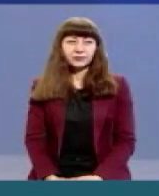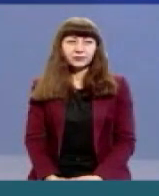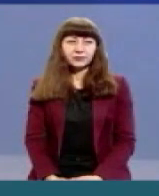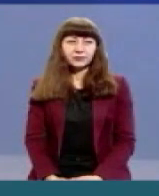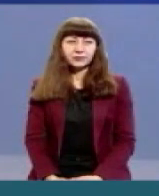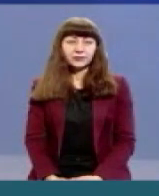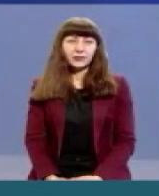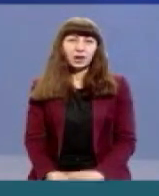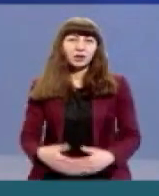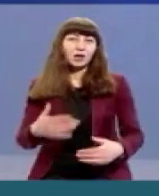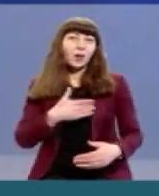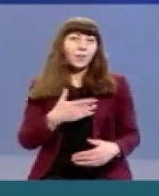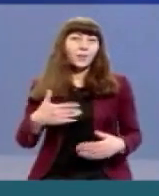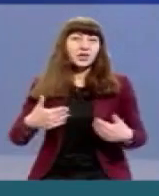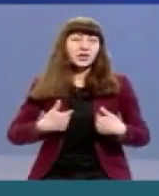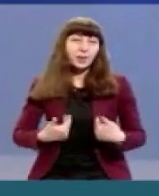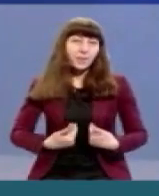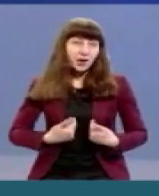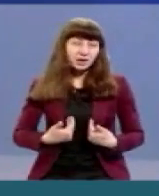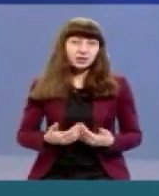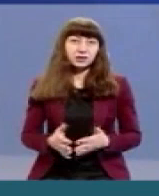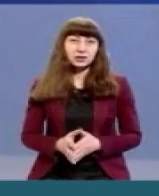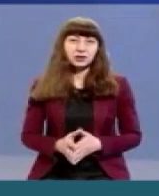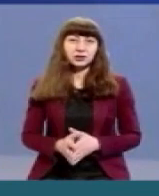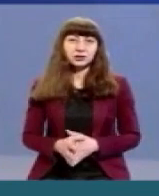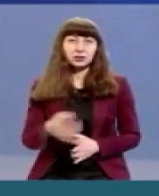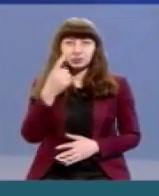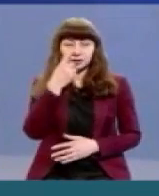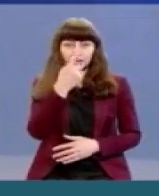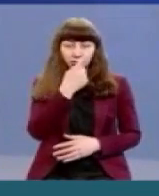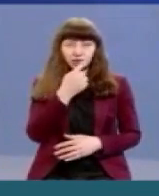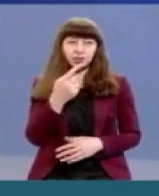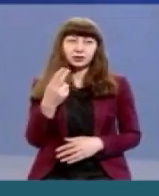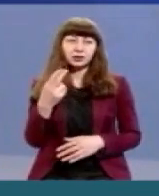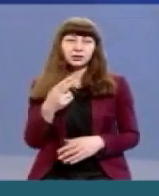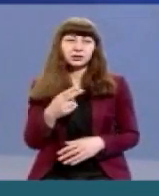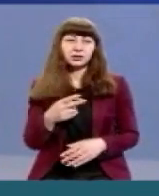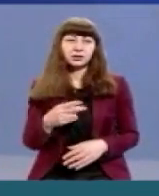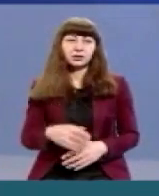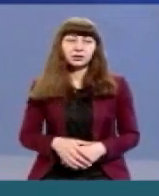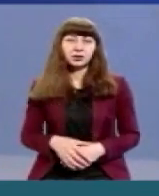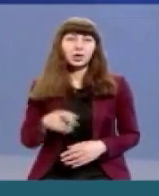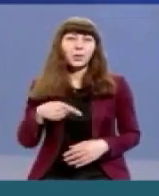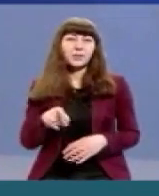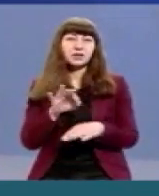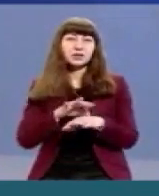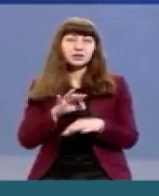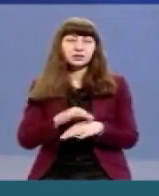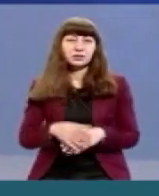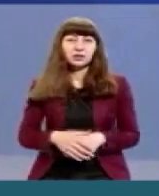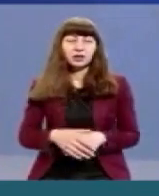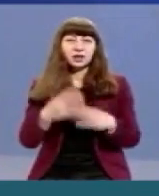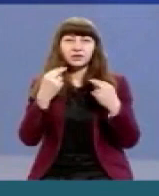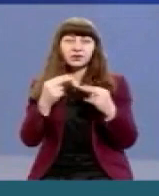как пневмонии, заболевания центральной воспалительной системы и мочевыделительной системы. Наиболее